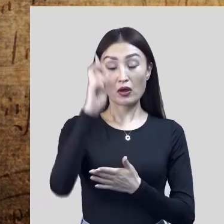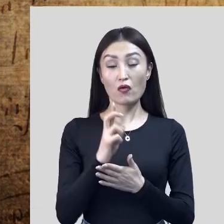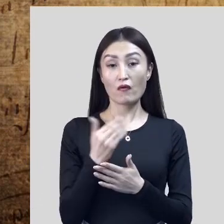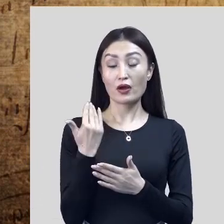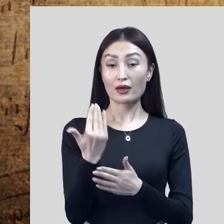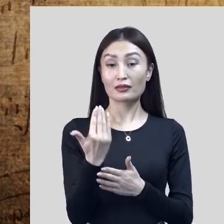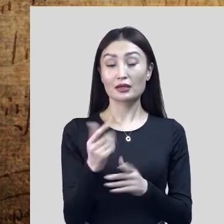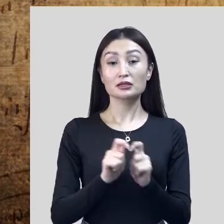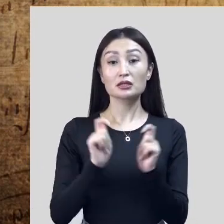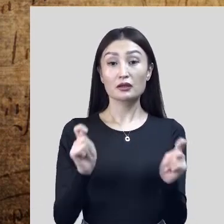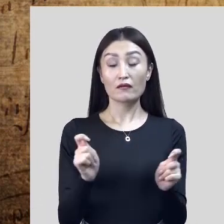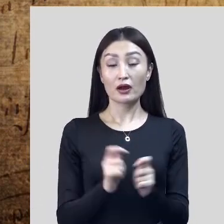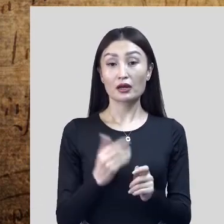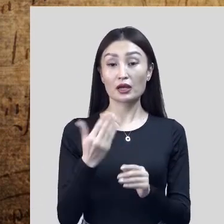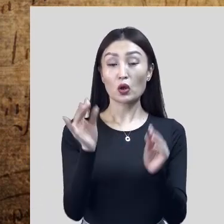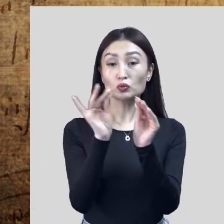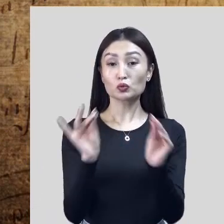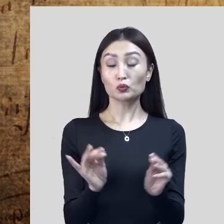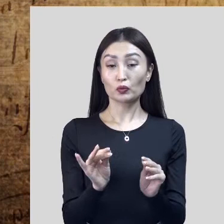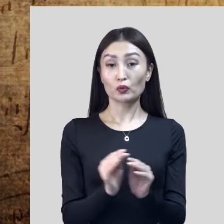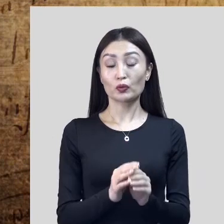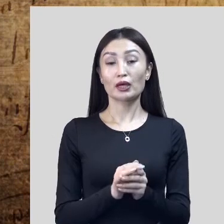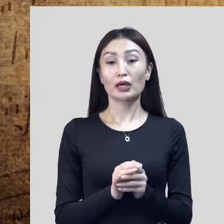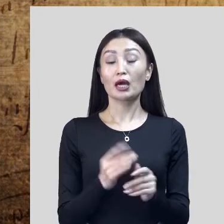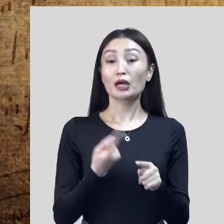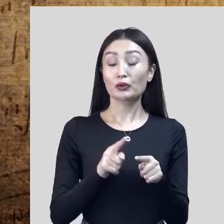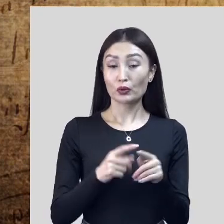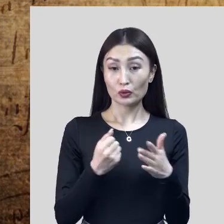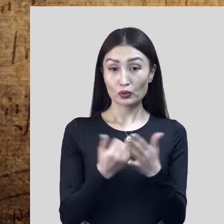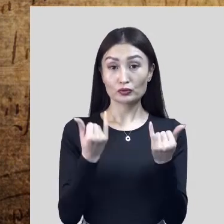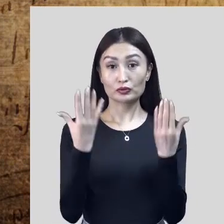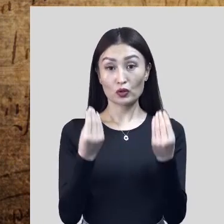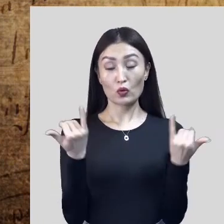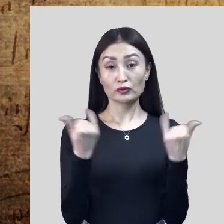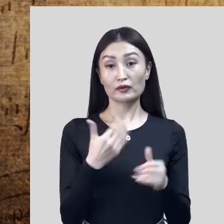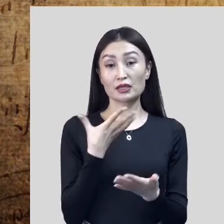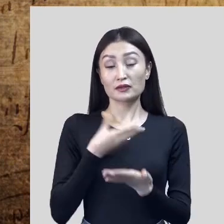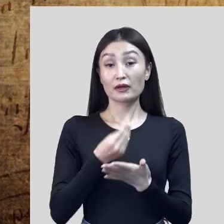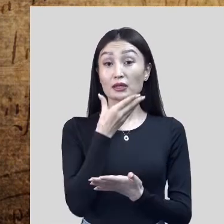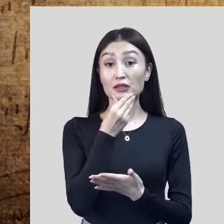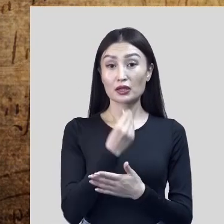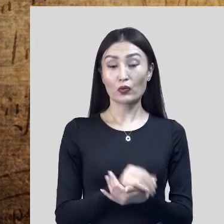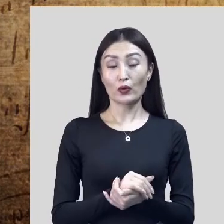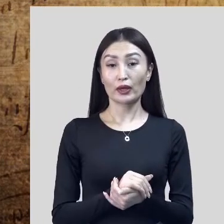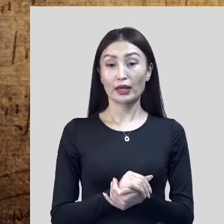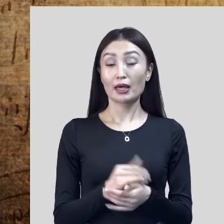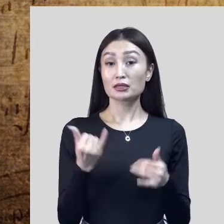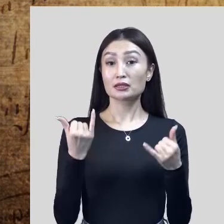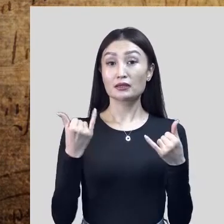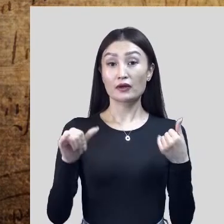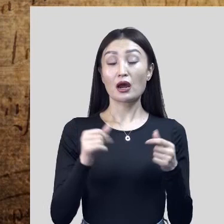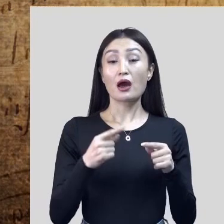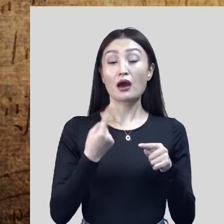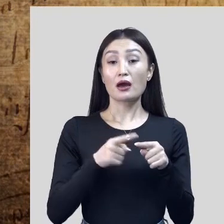греки создавали их скульптуры и статуи, которые до сих пор удивляют своей красотой и совершенством. Особое